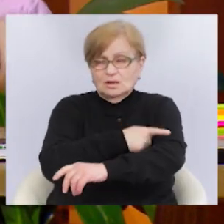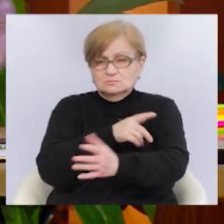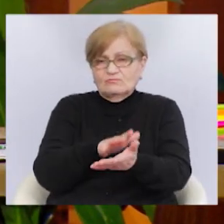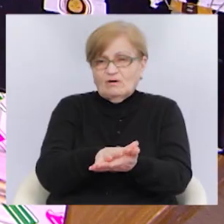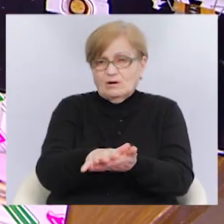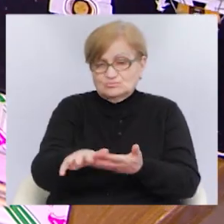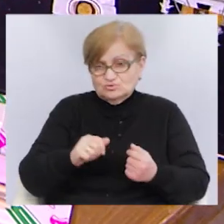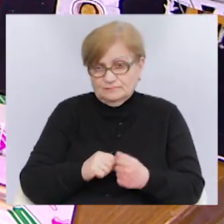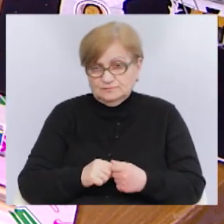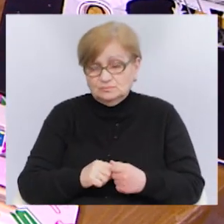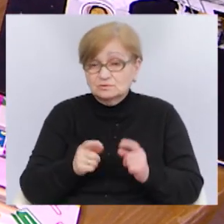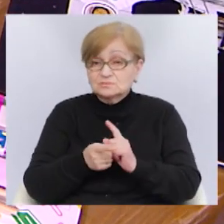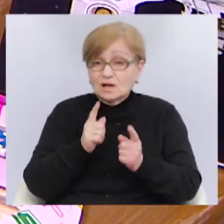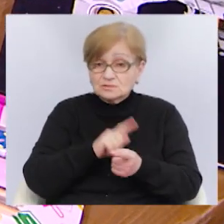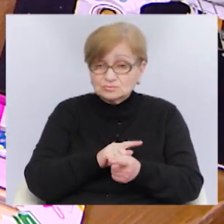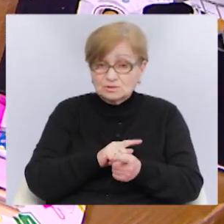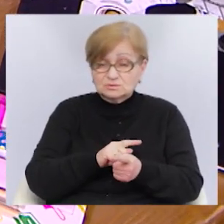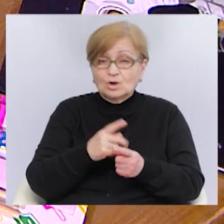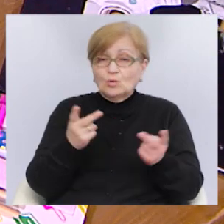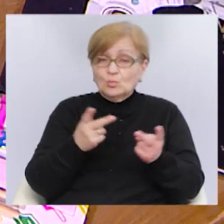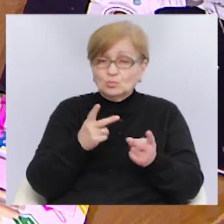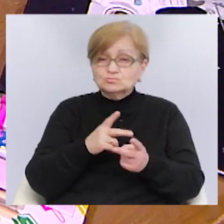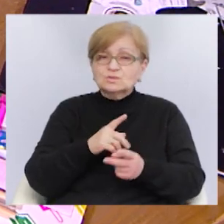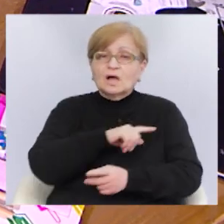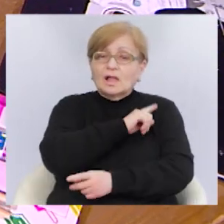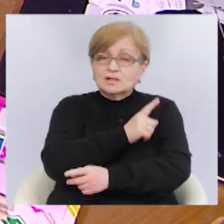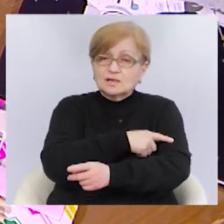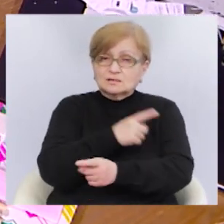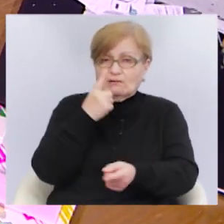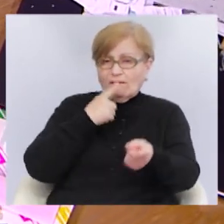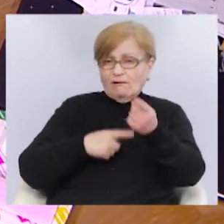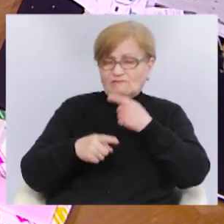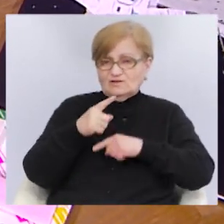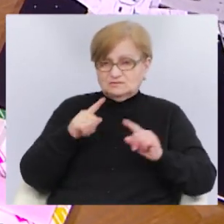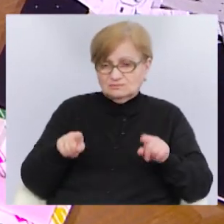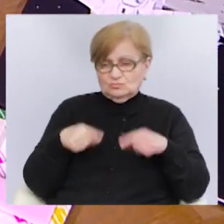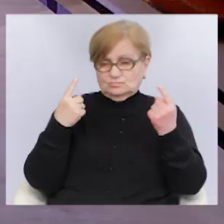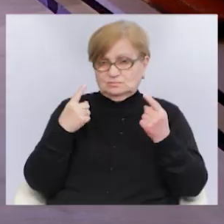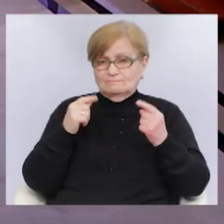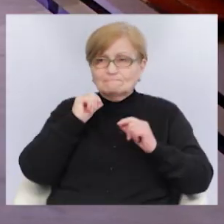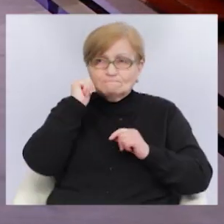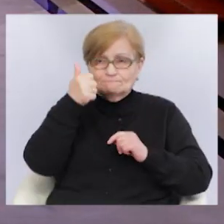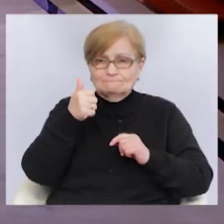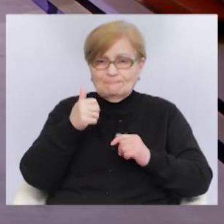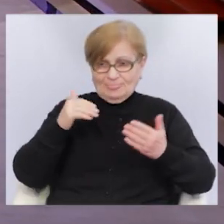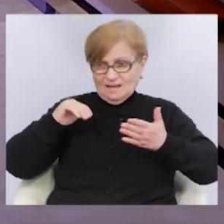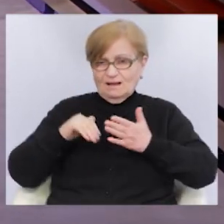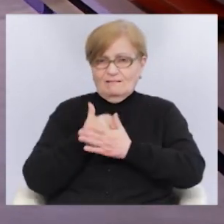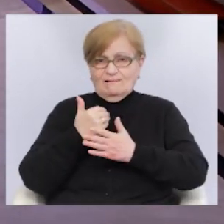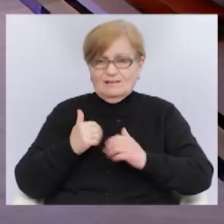დროს. ნაცვლად იმისა, რომ მოხდეს ენერგიის აღდგენა, რომ მეორე დღეს შემართებით,